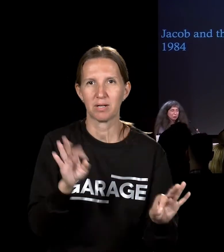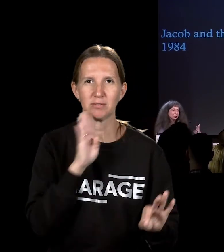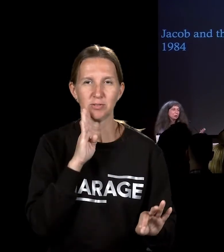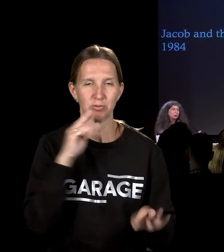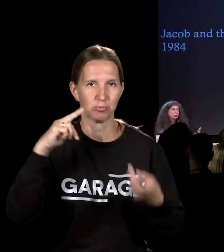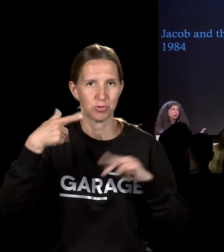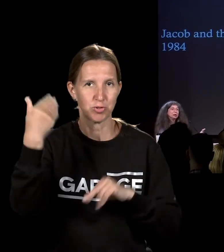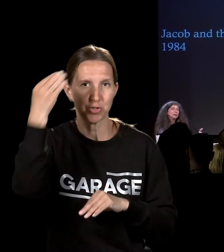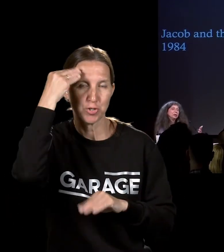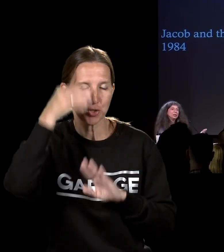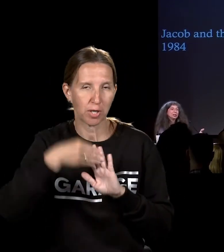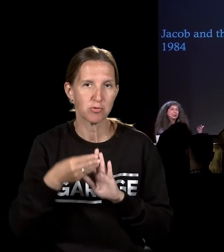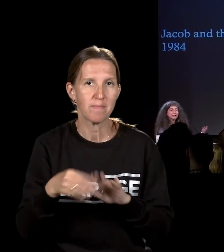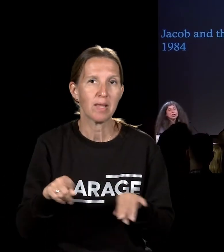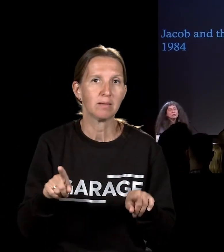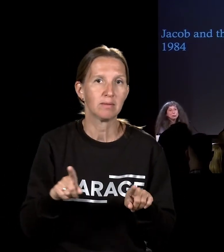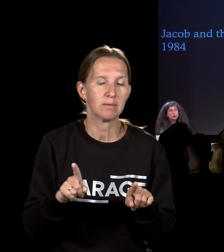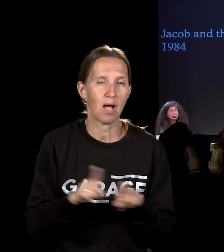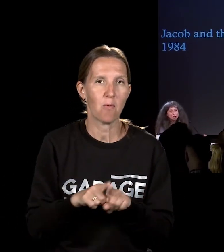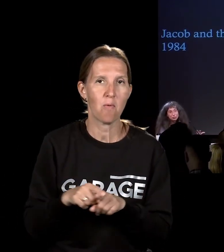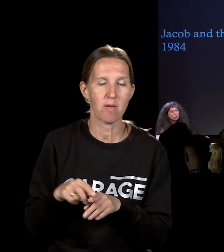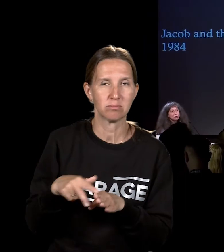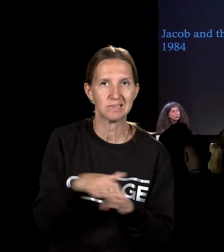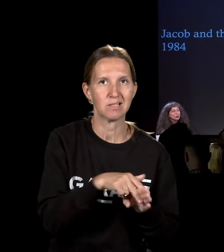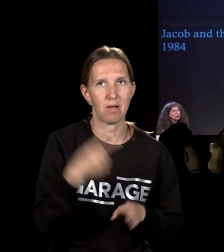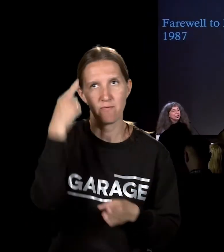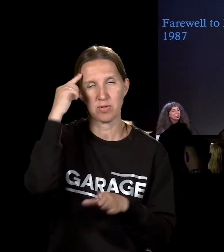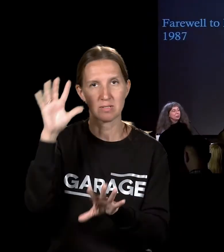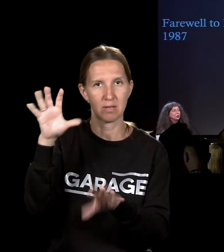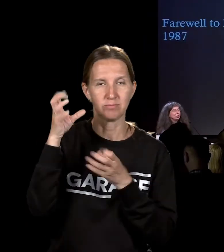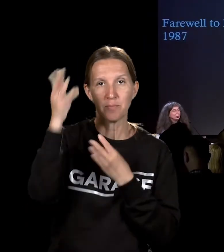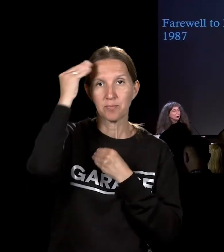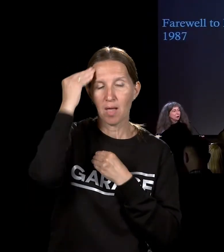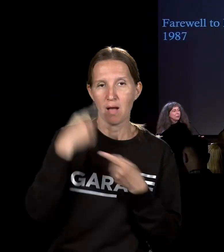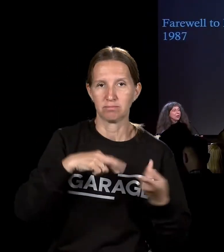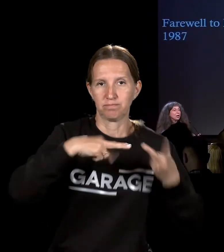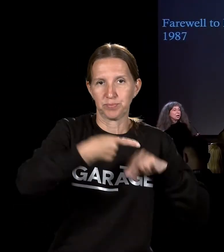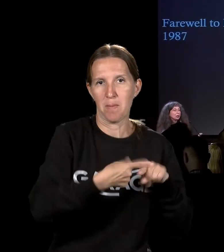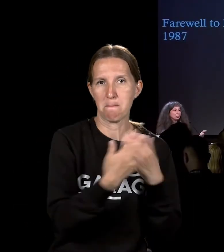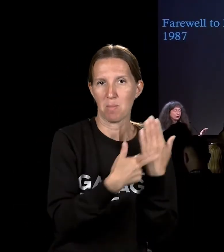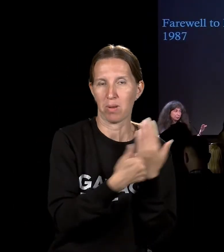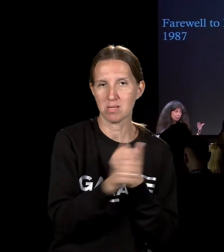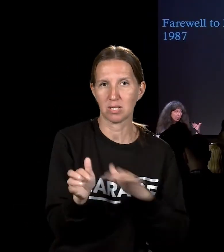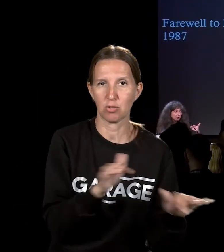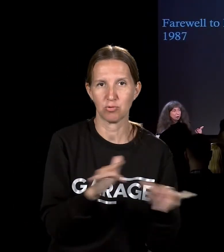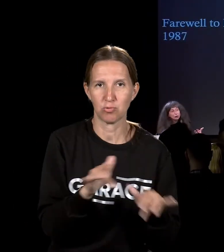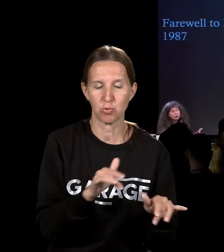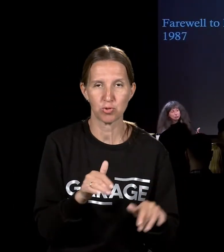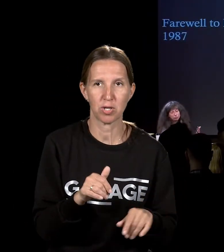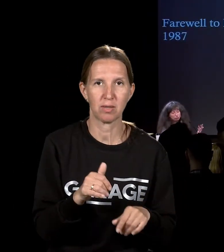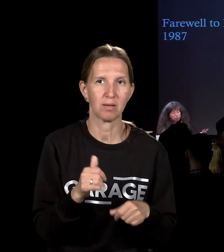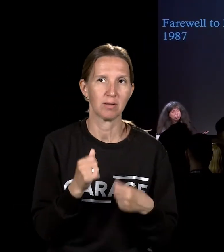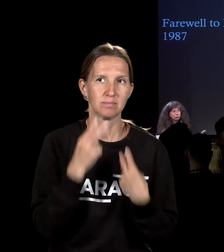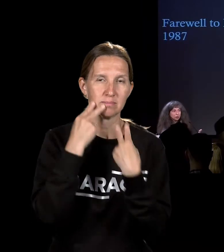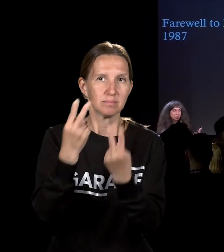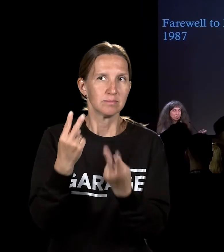женщин. Какое-то такое удивительное бизионерское цирковое переживание, в которое превращается этот библейский сюжет. Как бы более